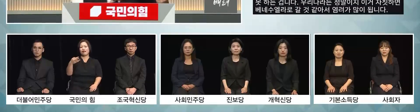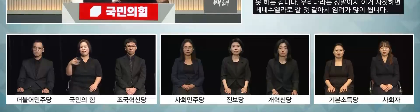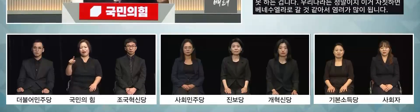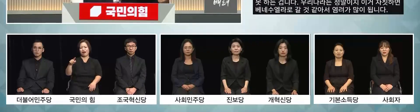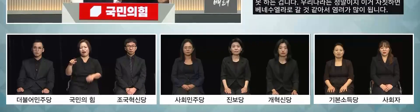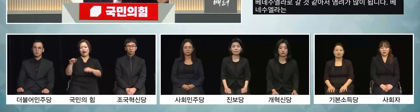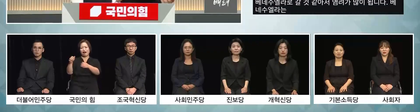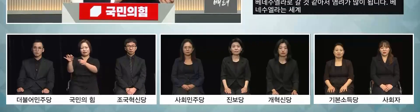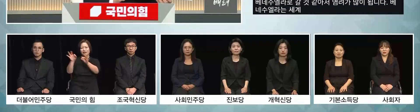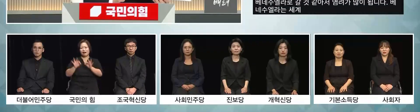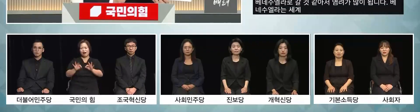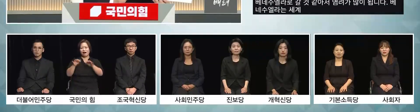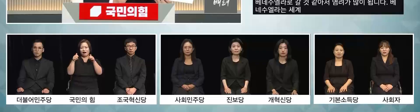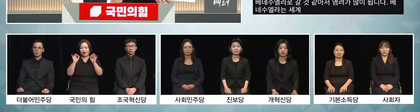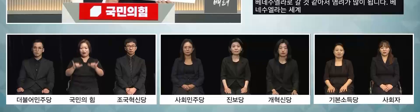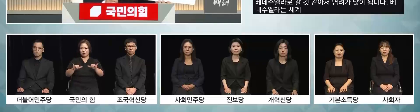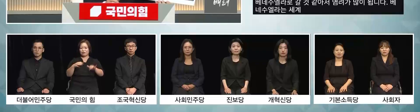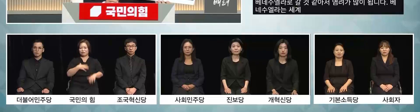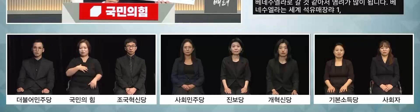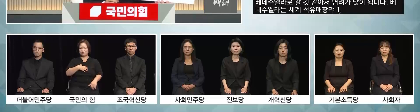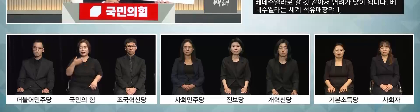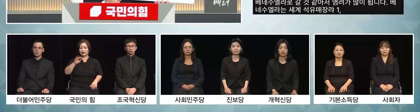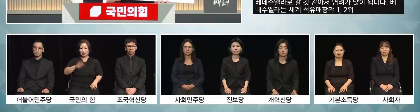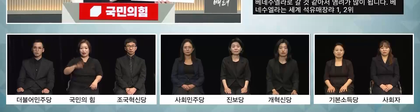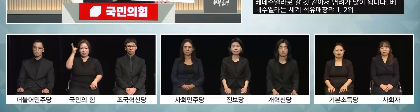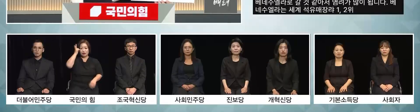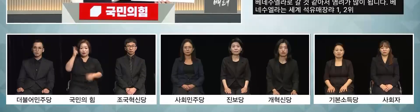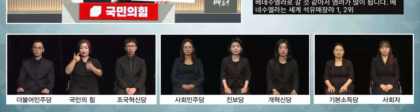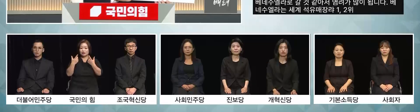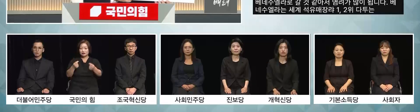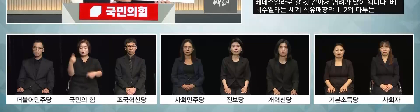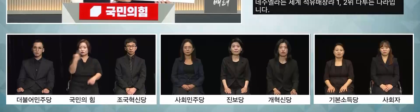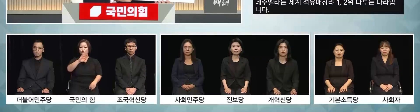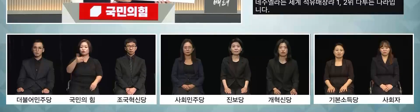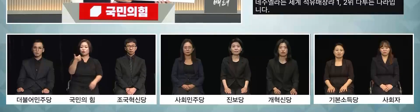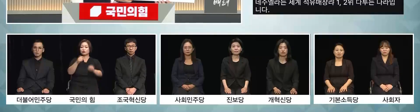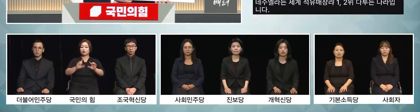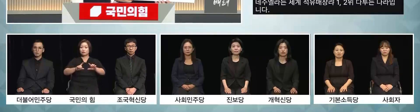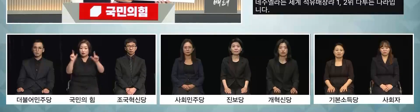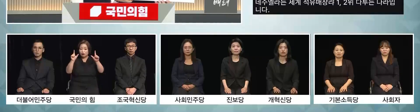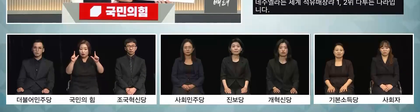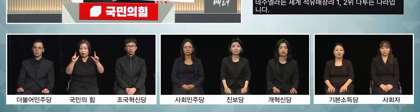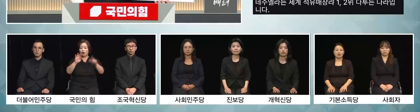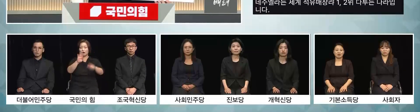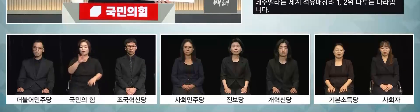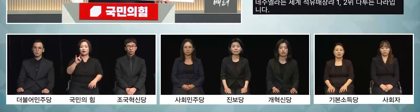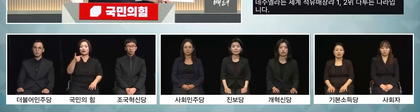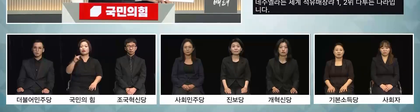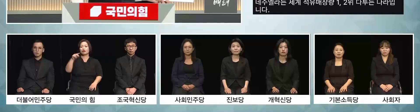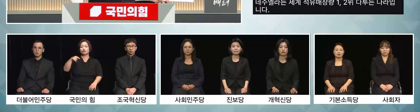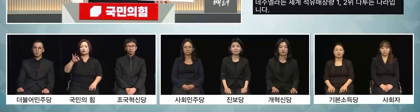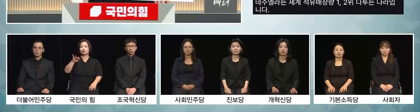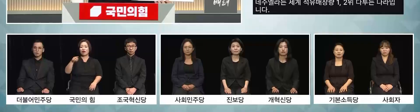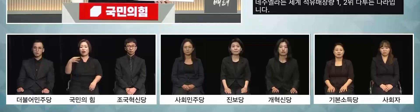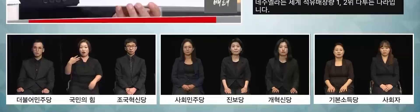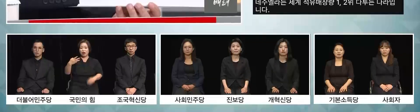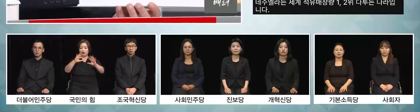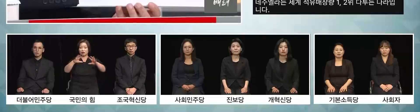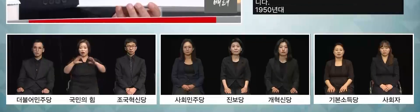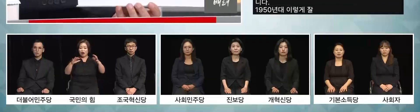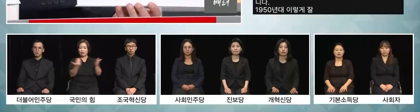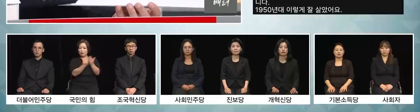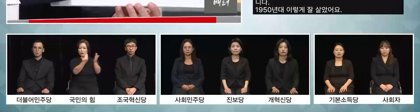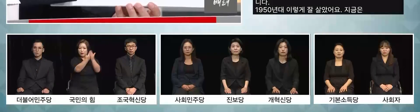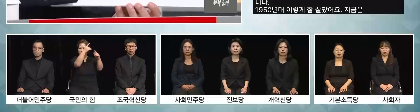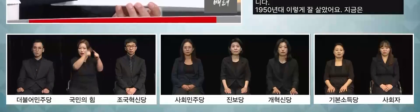석유 매장량 1, 2위를 다투는 나라입니다. 사우디와 함께. 1950년대 베네수엘라 이렇게 잘 살았어요. 지금 베네수엘라는 이렇게 못 살고